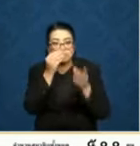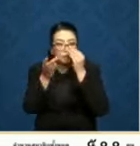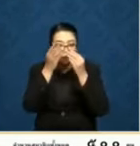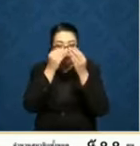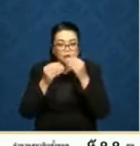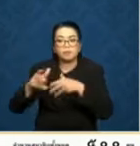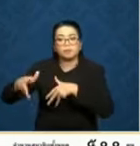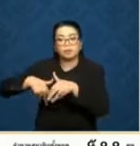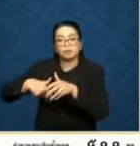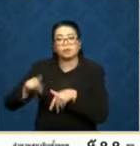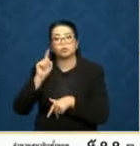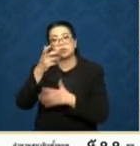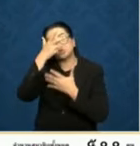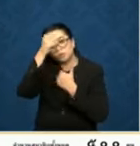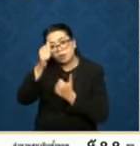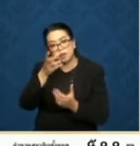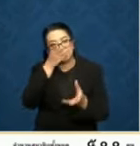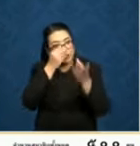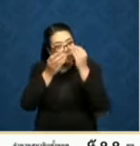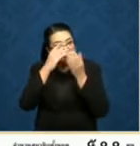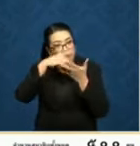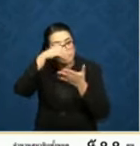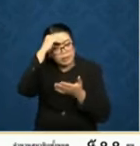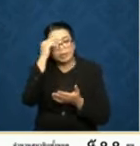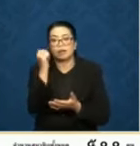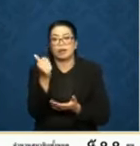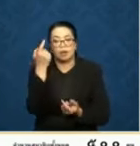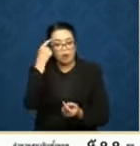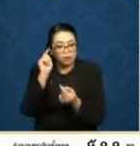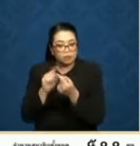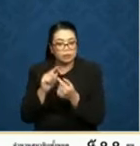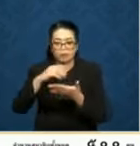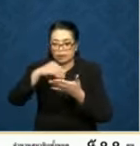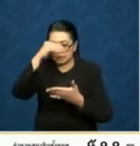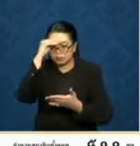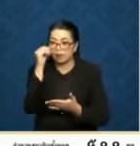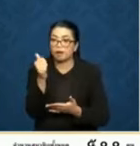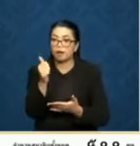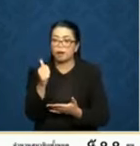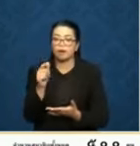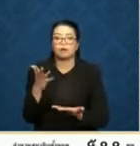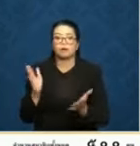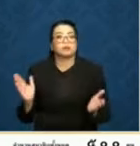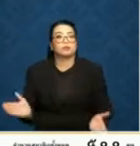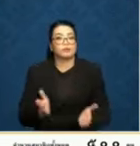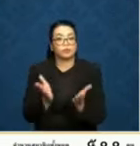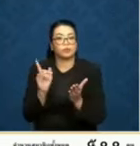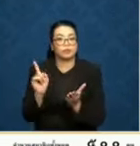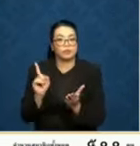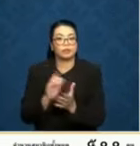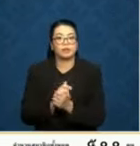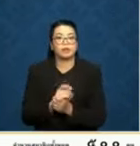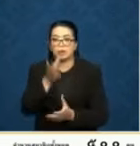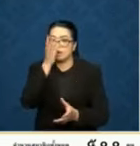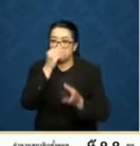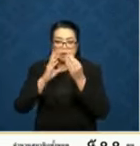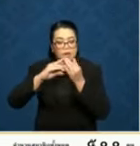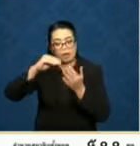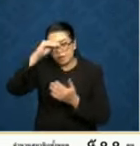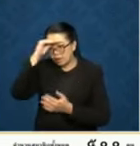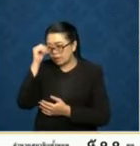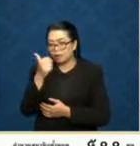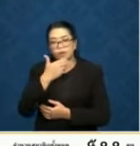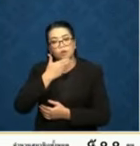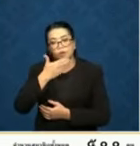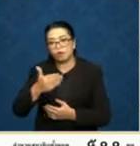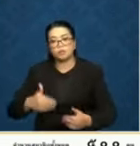ให้กประชาชนที่สนใจ สามารถที่จะเข้าถึงการศึกษาและเป็การสนับสนุน ให้เรีนรู้ตลอดช